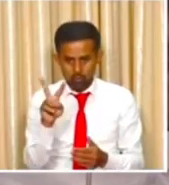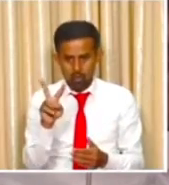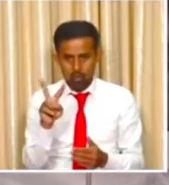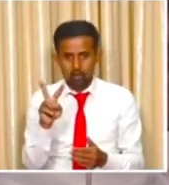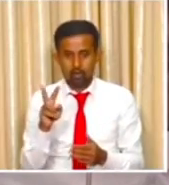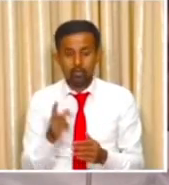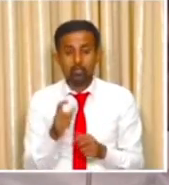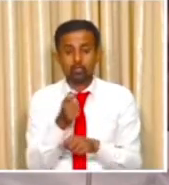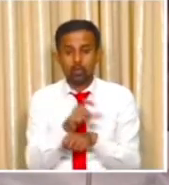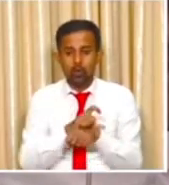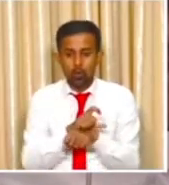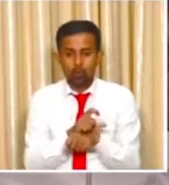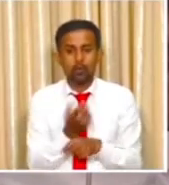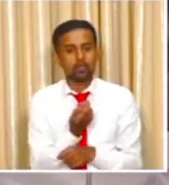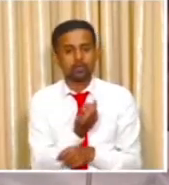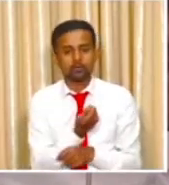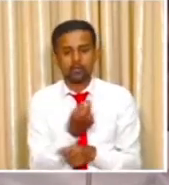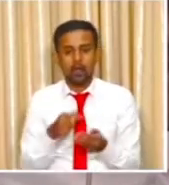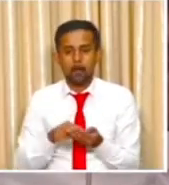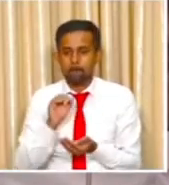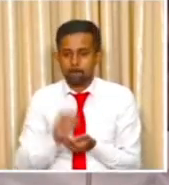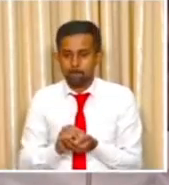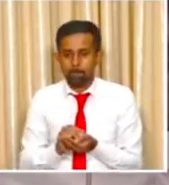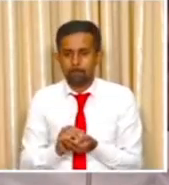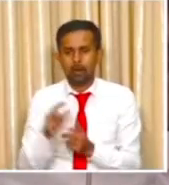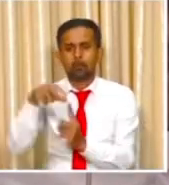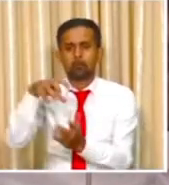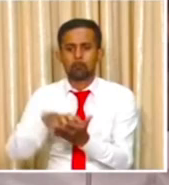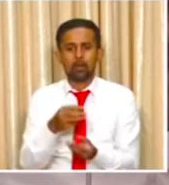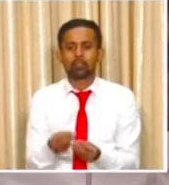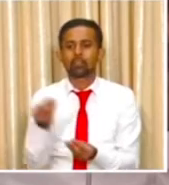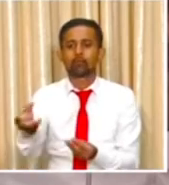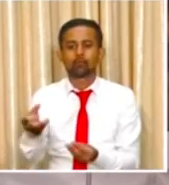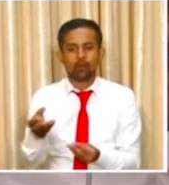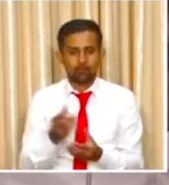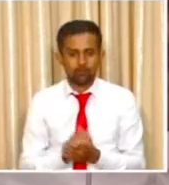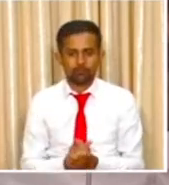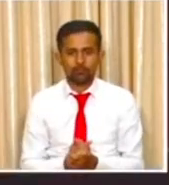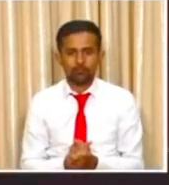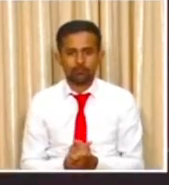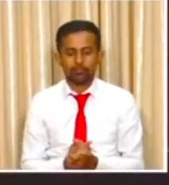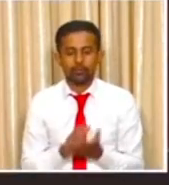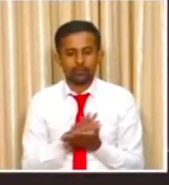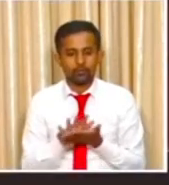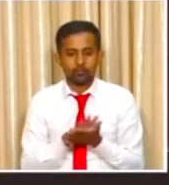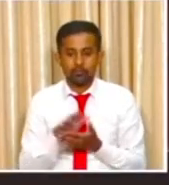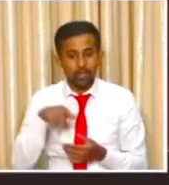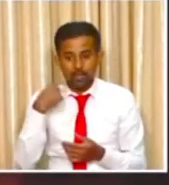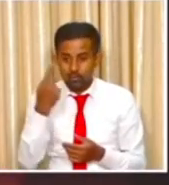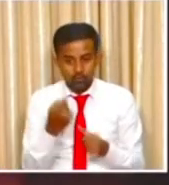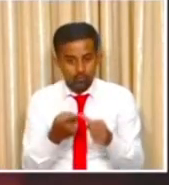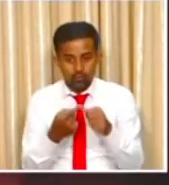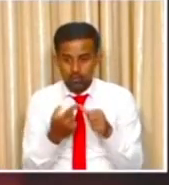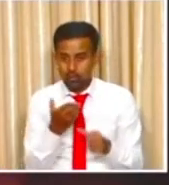වෙනකොට මුදල් කොමිසම හරහා වෙන් කරපු මුදල් භාණ්ඩාගාරයේ වගේ කඳාල පළාත් සභාවට ලබා දෙන්න. ඔබතුමාට බොහොම පැහැදිලිව හෙට උදේට උත්තරයක් දෙන්න